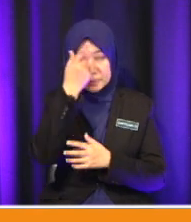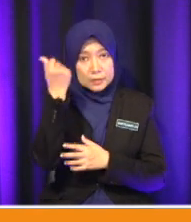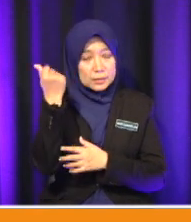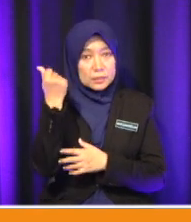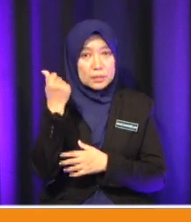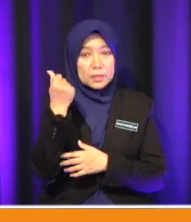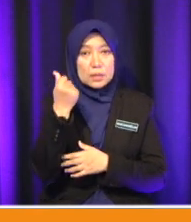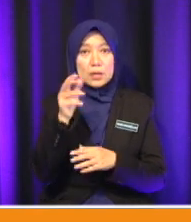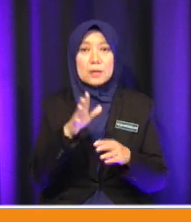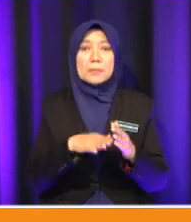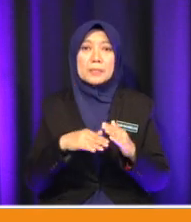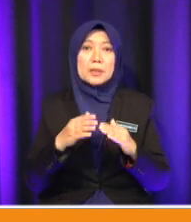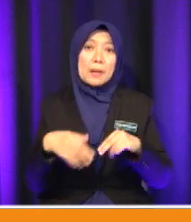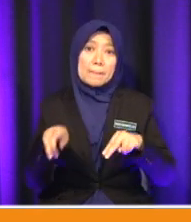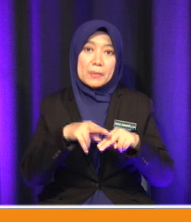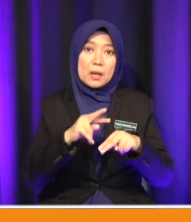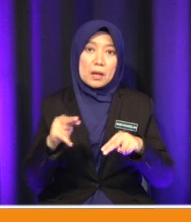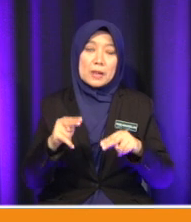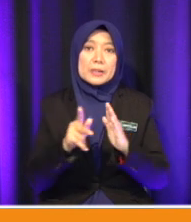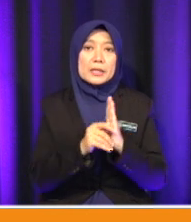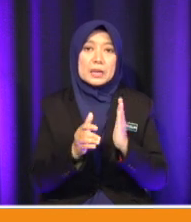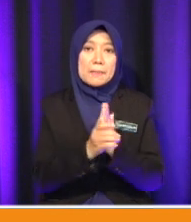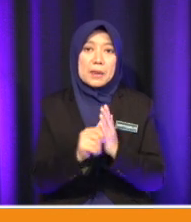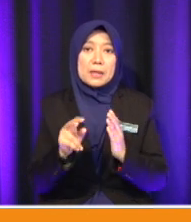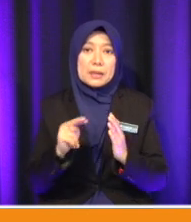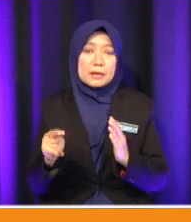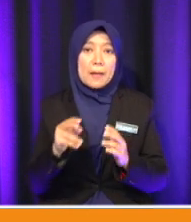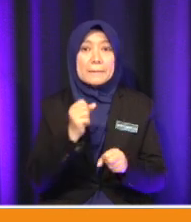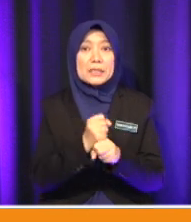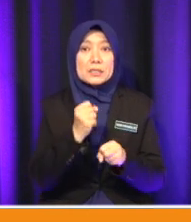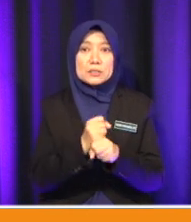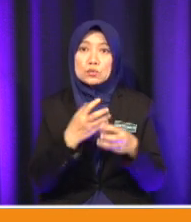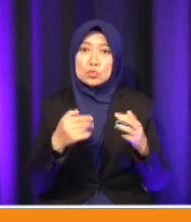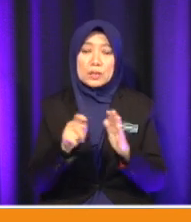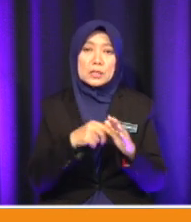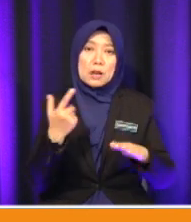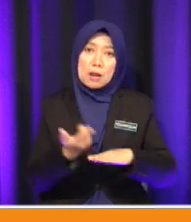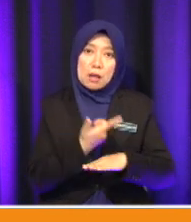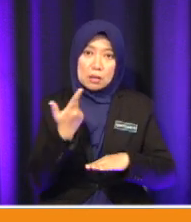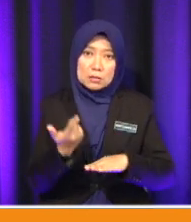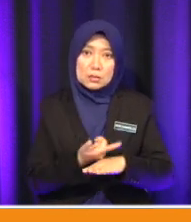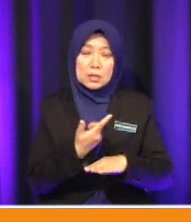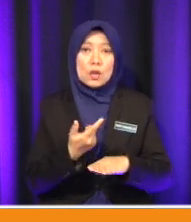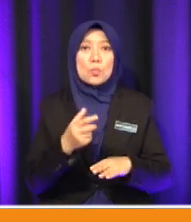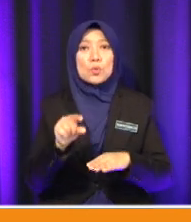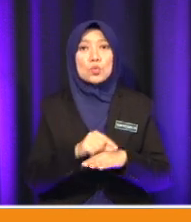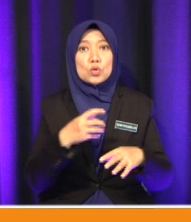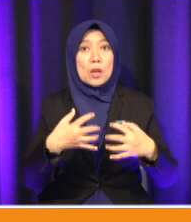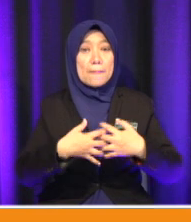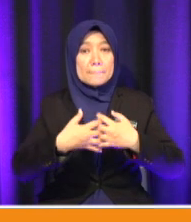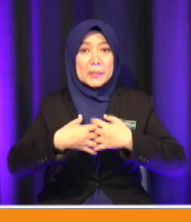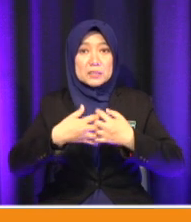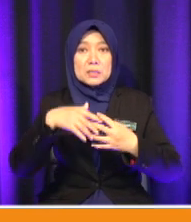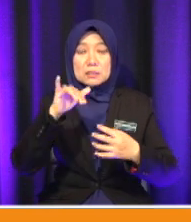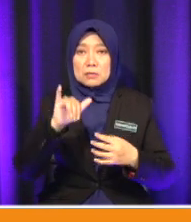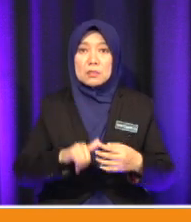peningkatan dari segi kemahiran buruh buruh kita terlatih kemudian kita menggunakan mission yang canggih jadi